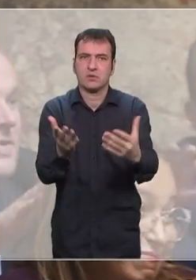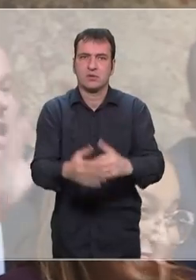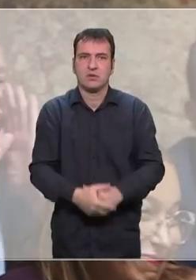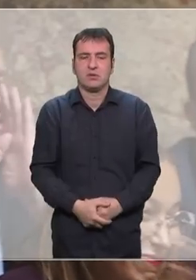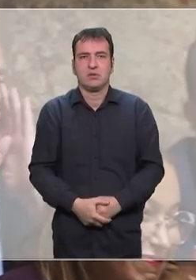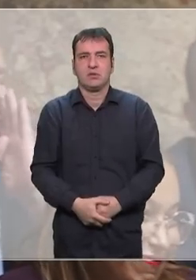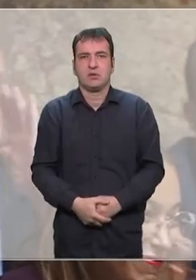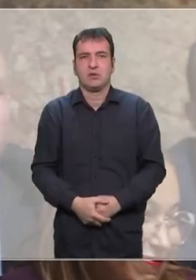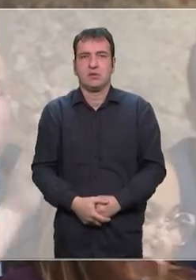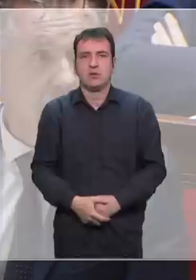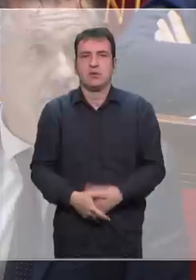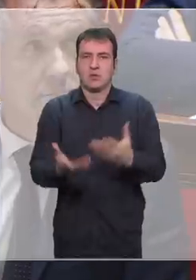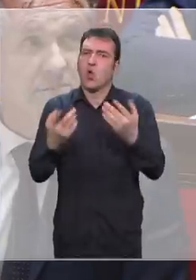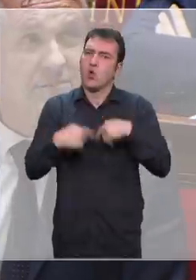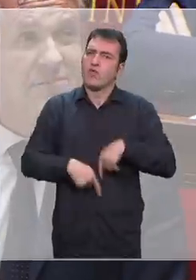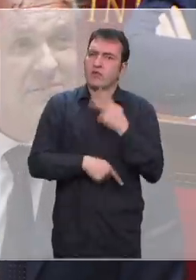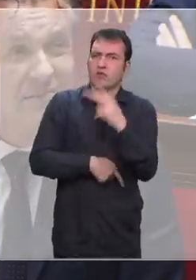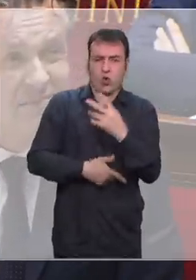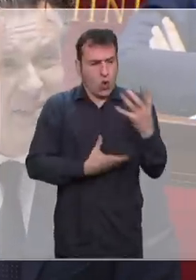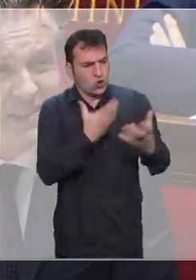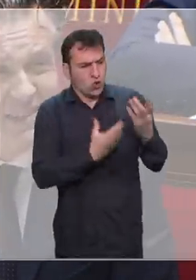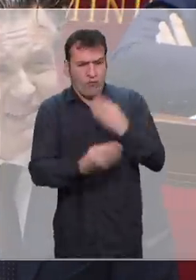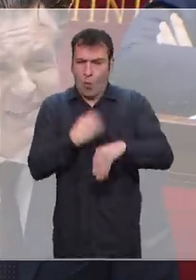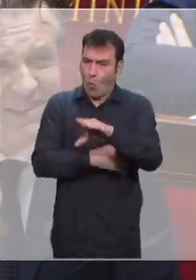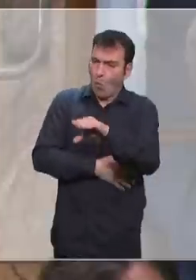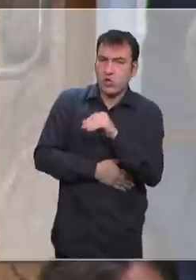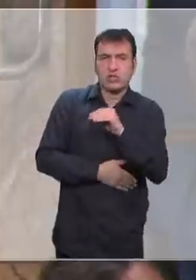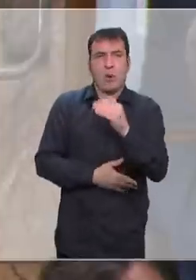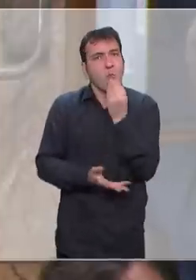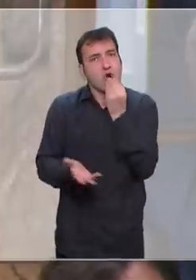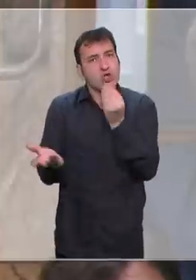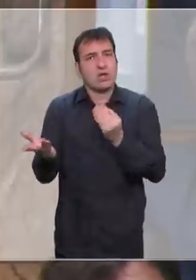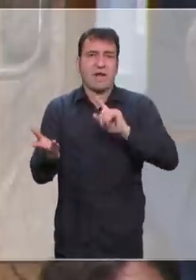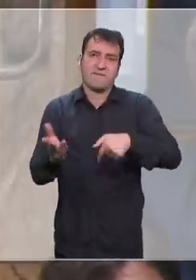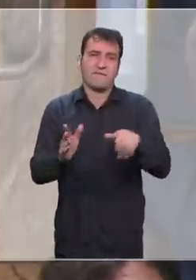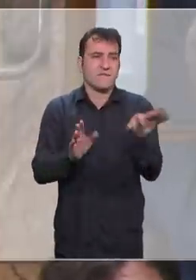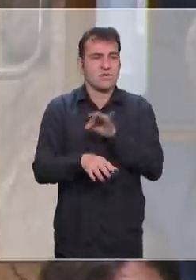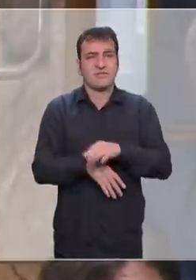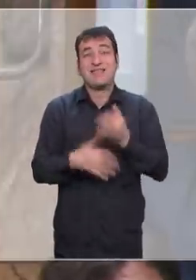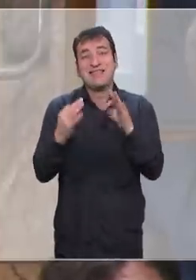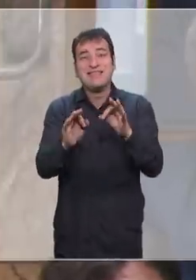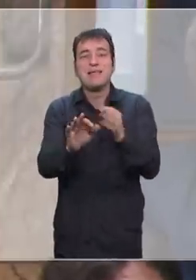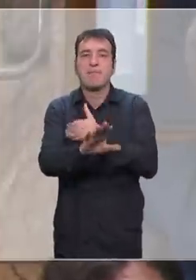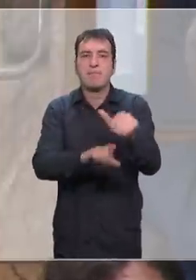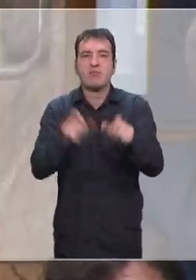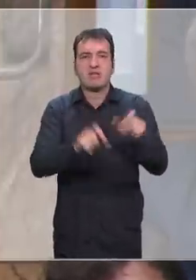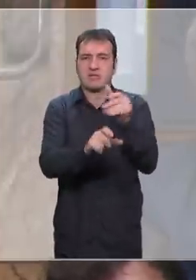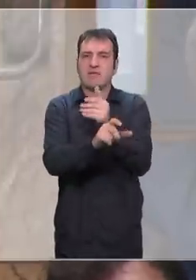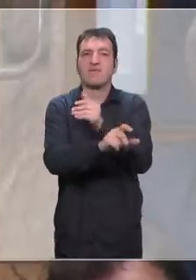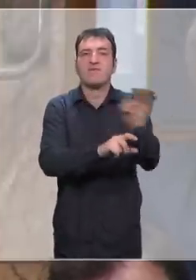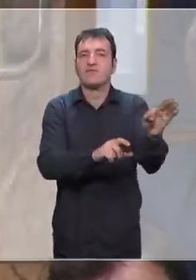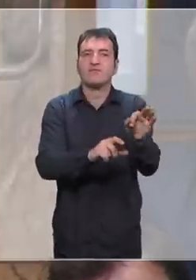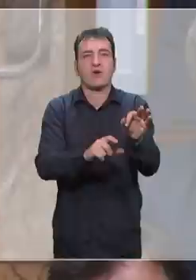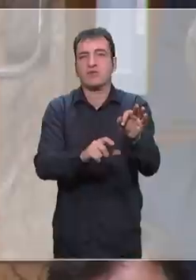En Macronie, se chauffer ou manger, il faut choisir. 10 millions de Français sous le seuil de pauvreté selon le Secours